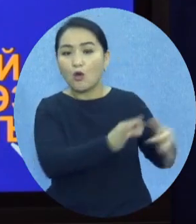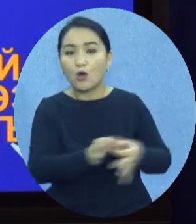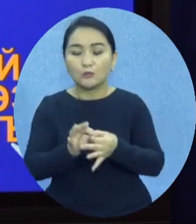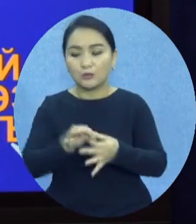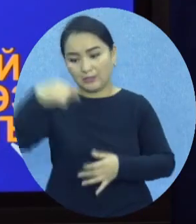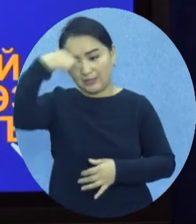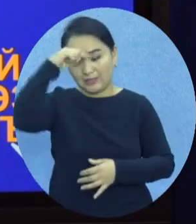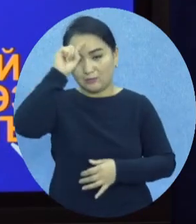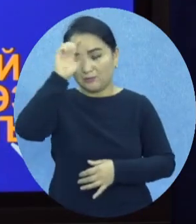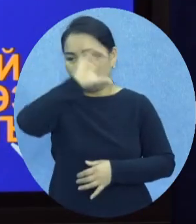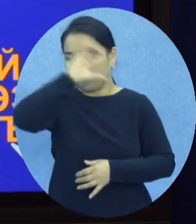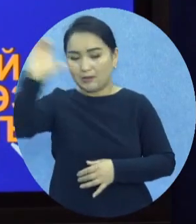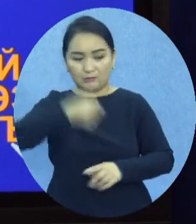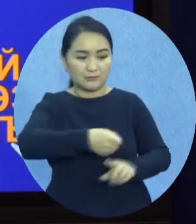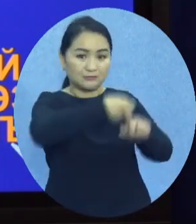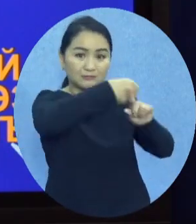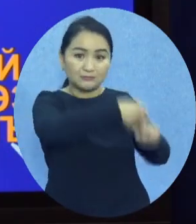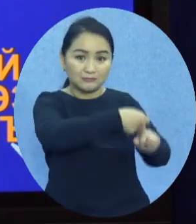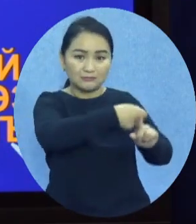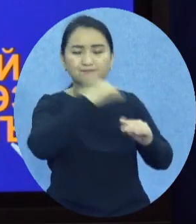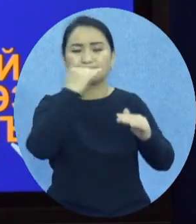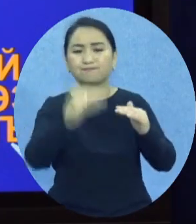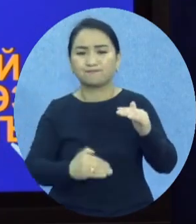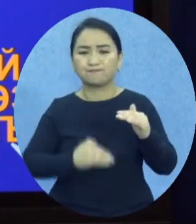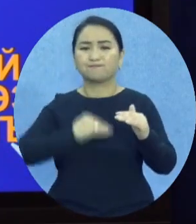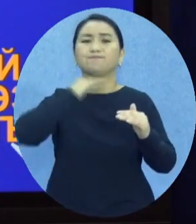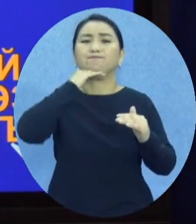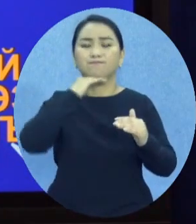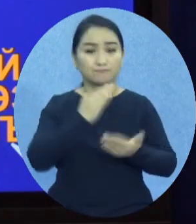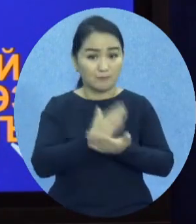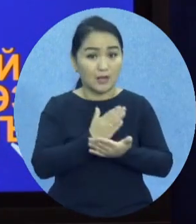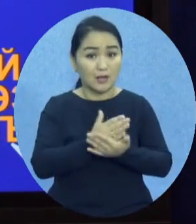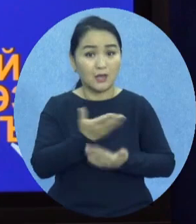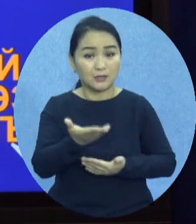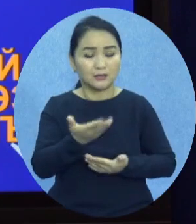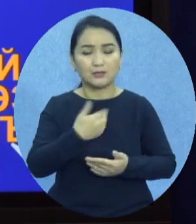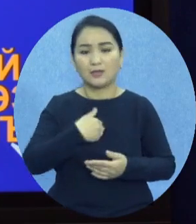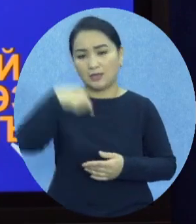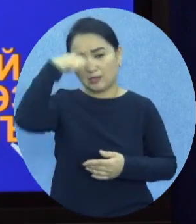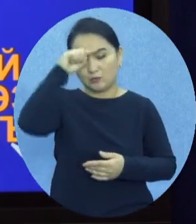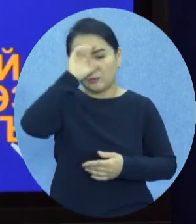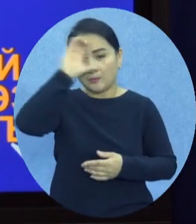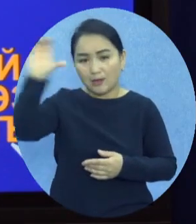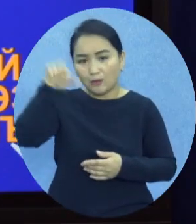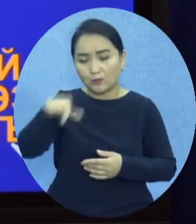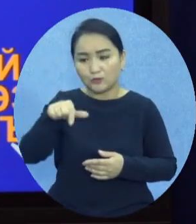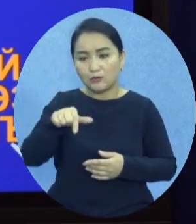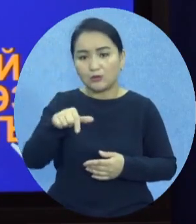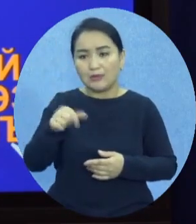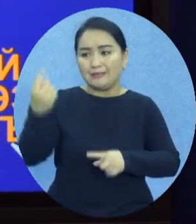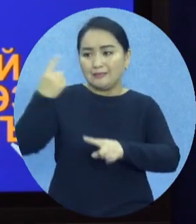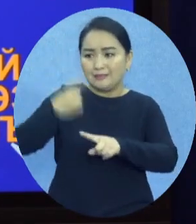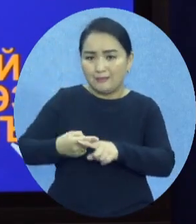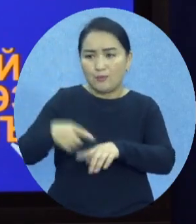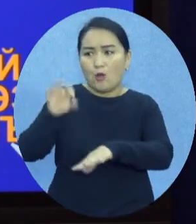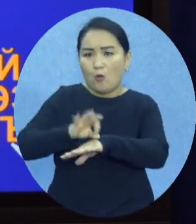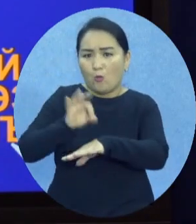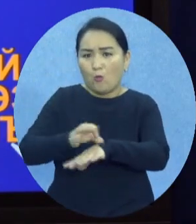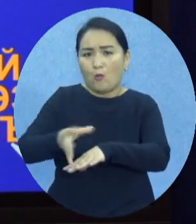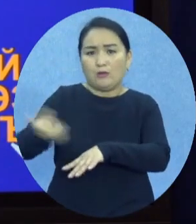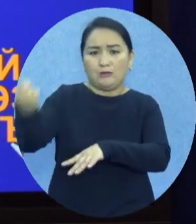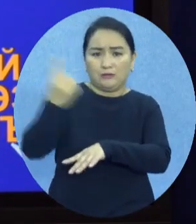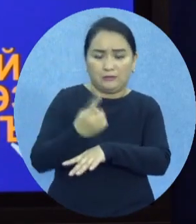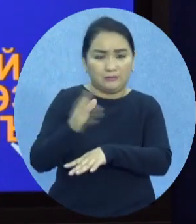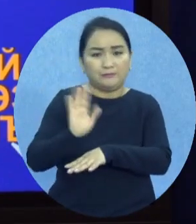салбарын ачаалал дээдсэгтээ хүрчсэн байгаа. Тийм учраас энэ өдрүүдэд эрүүл мэндийн байгууллагад ирэх ачааллыг эрс нэмэгдүүлэхгүй тул иргэн